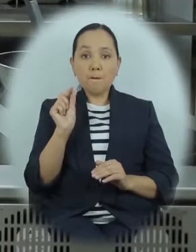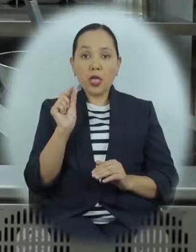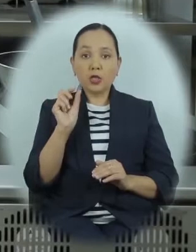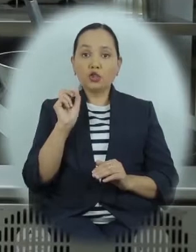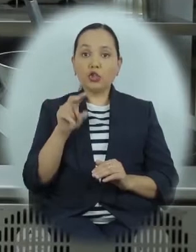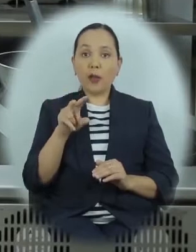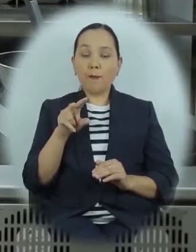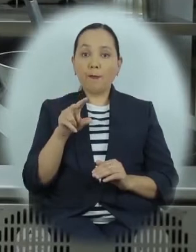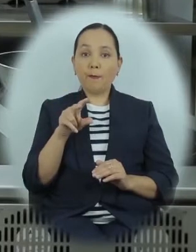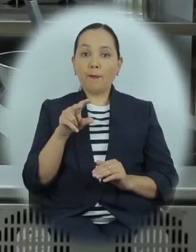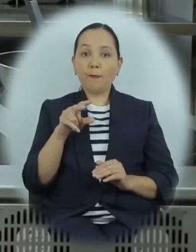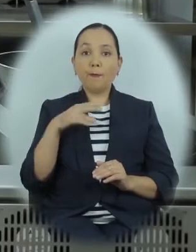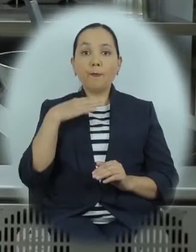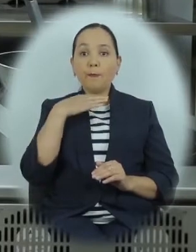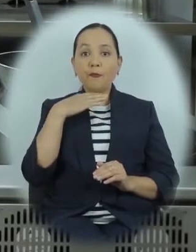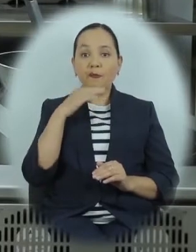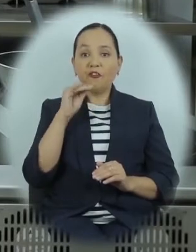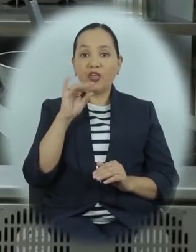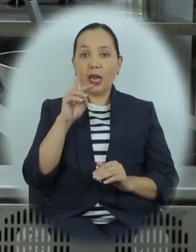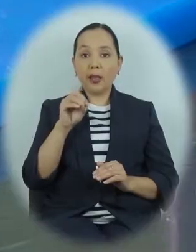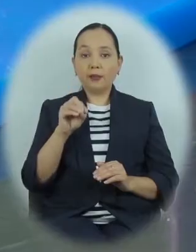чем филе курицы.